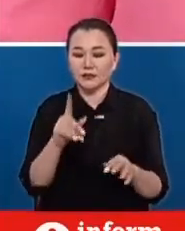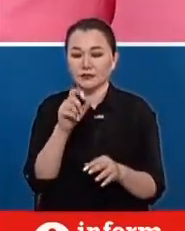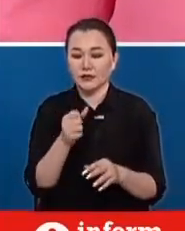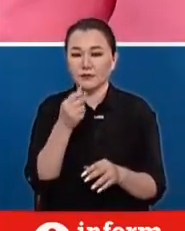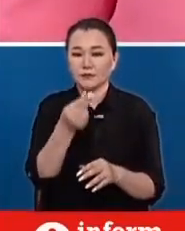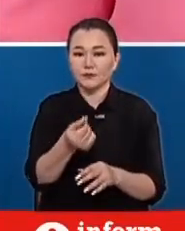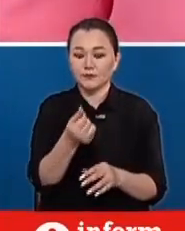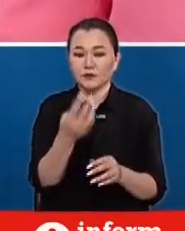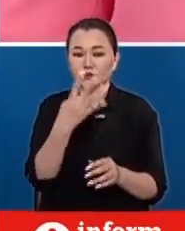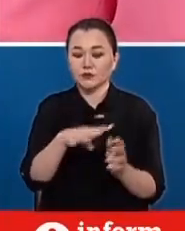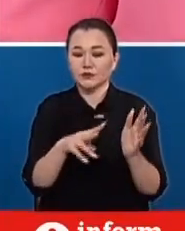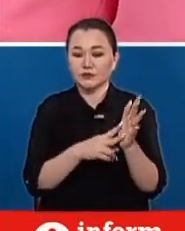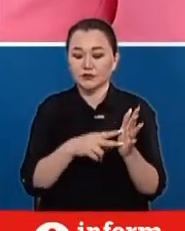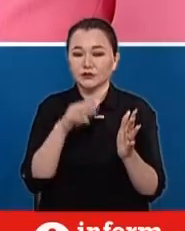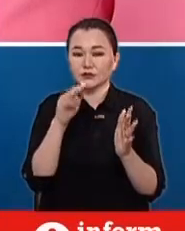жәрдемақы көлемі